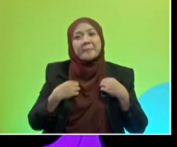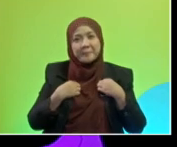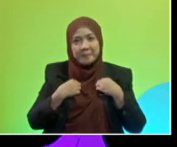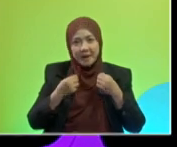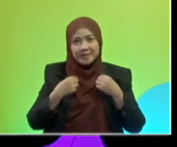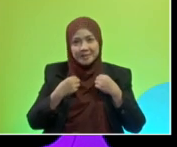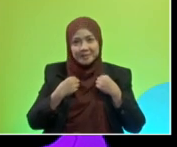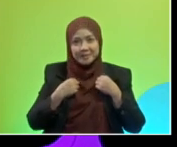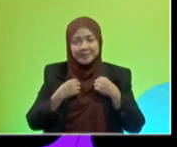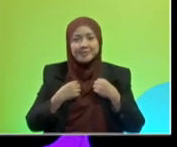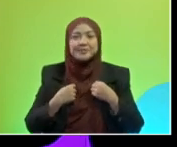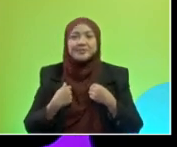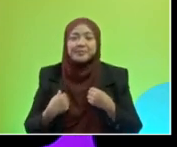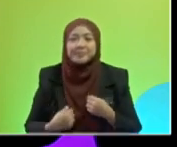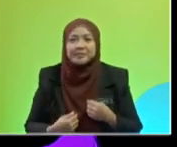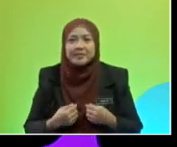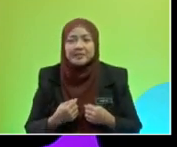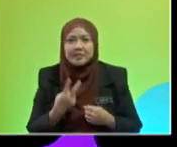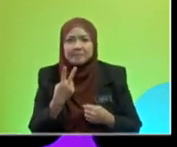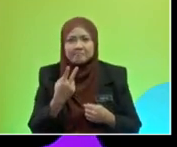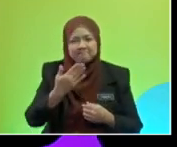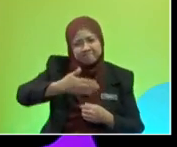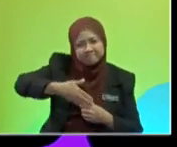jadi perhatikan jangan Terbalik